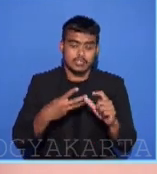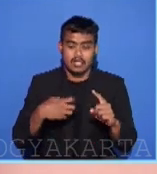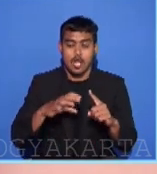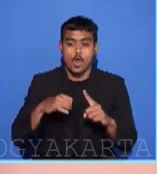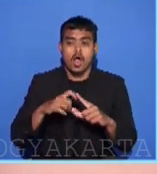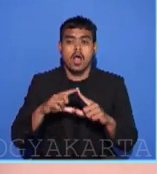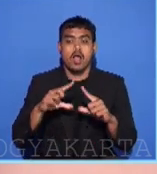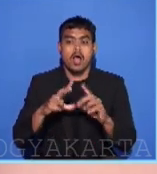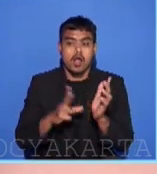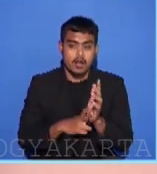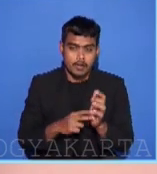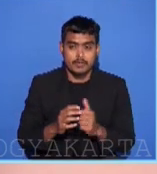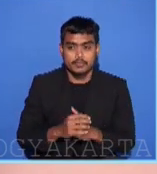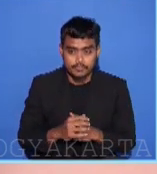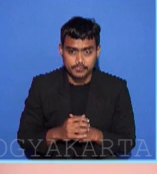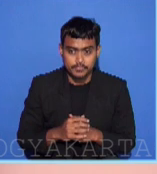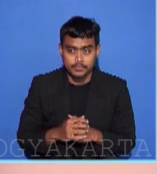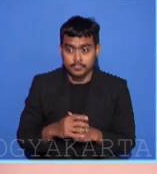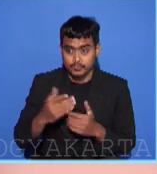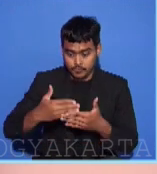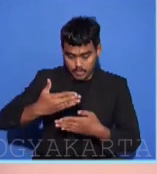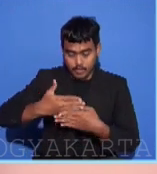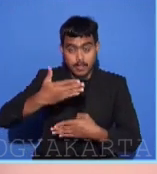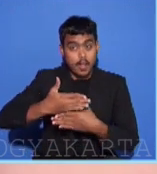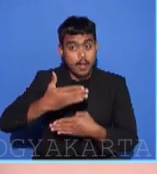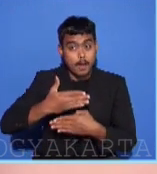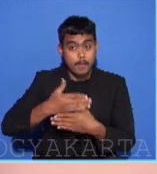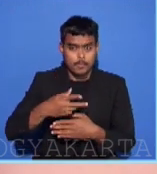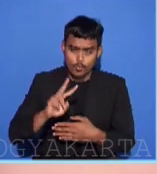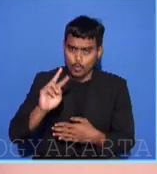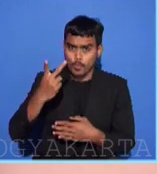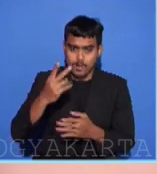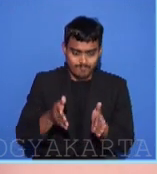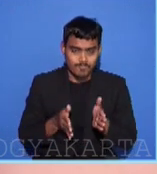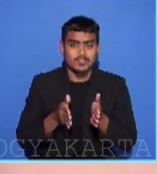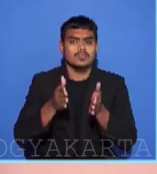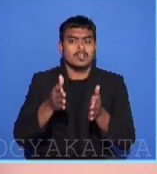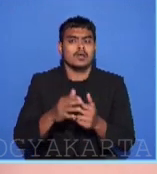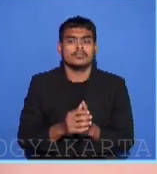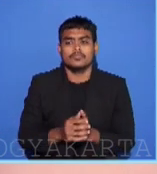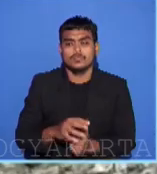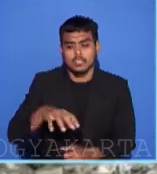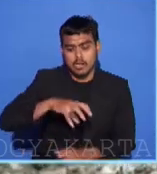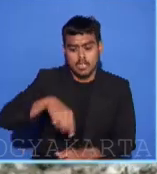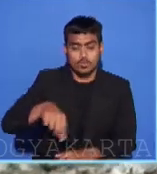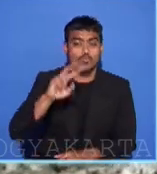penggantian sejumlah pintu sadap atau air di sepanjang wilayah Mataram 2 Kabupaten suleman